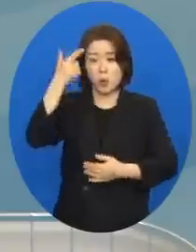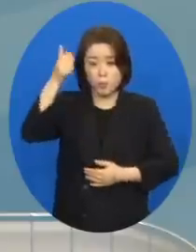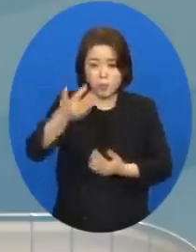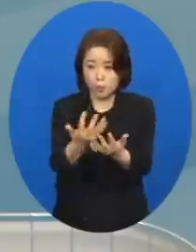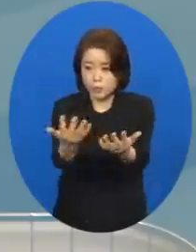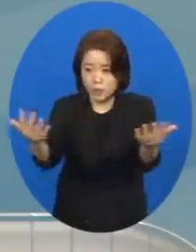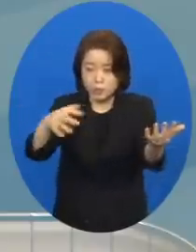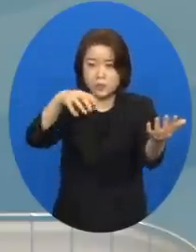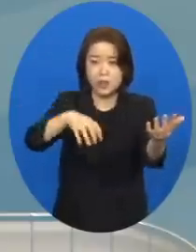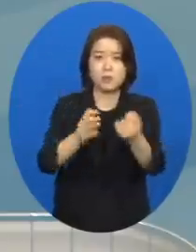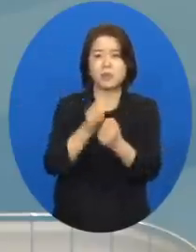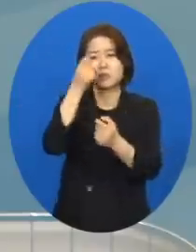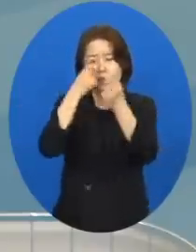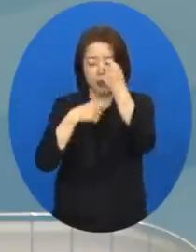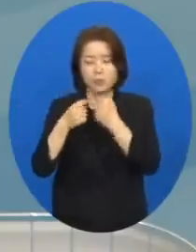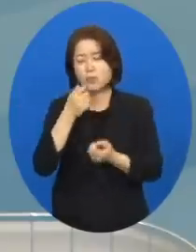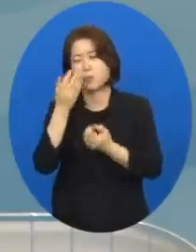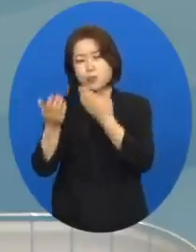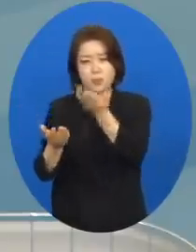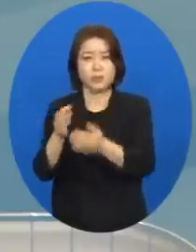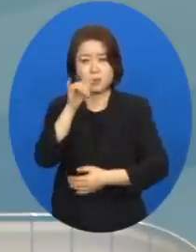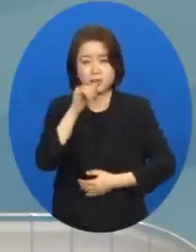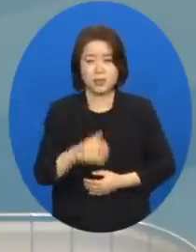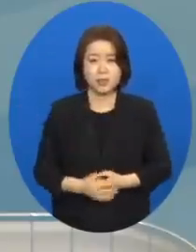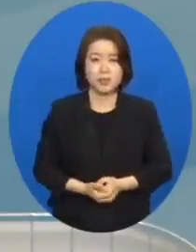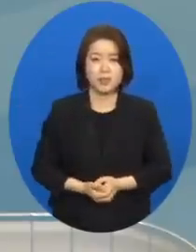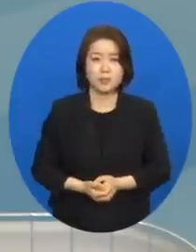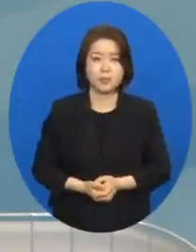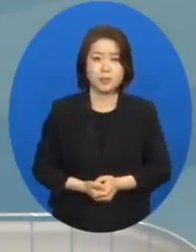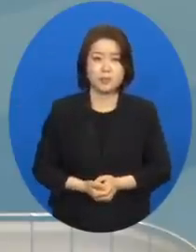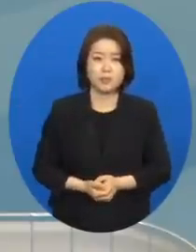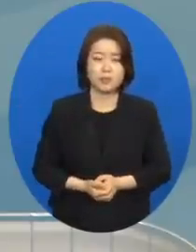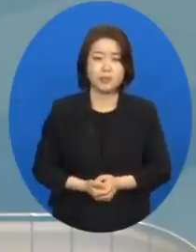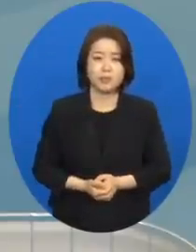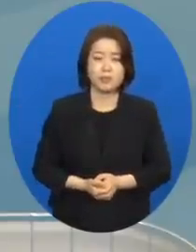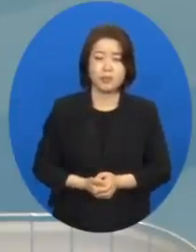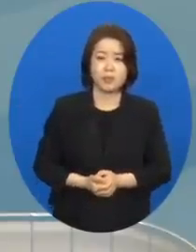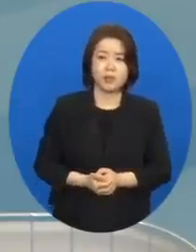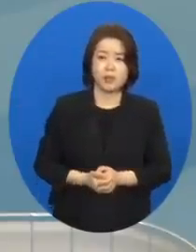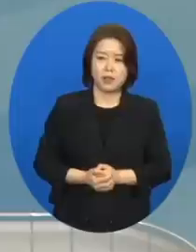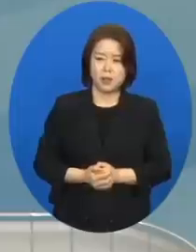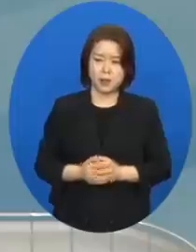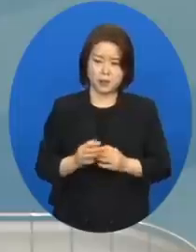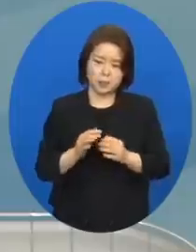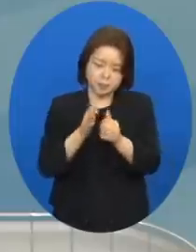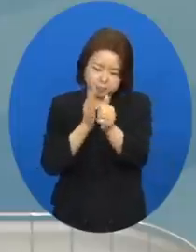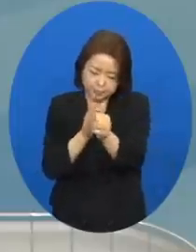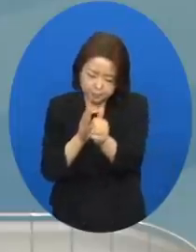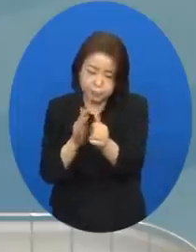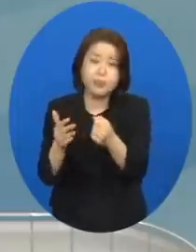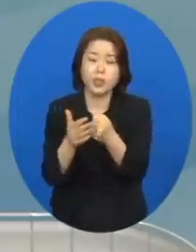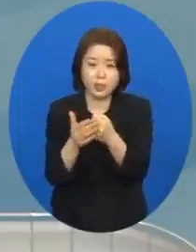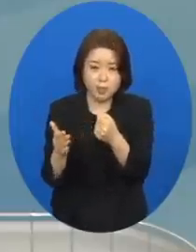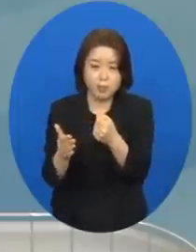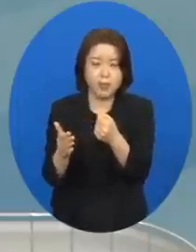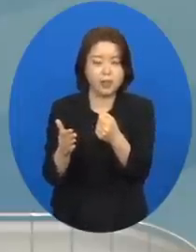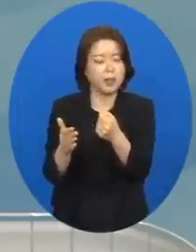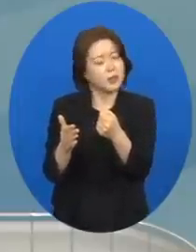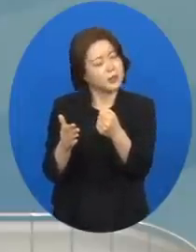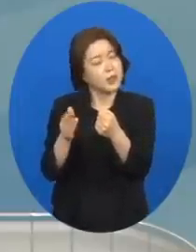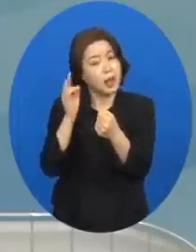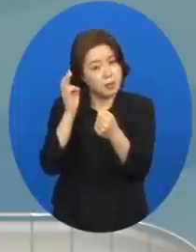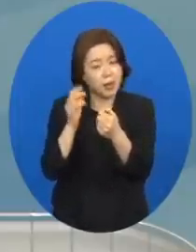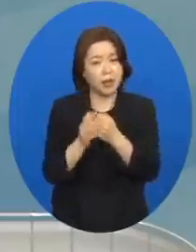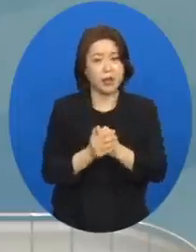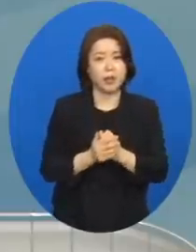앞에서 울었어요. 그렇게 호소해서 그런지 그날 밤에 아주